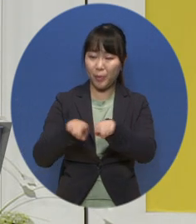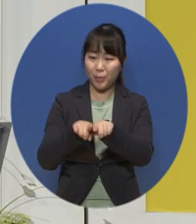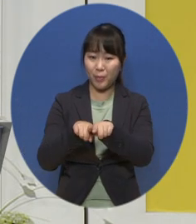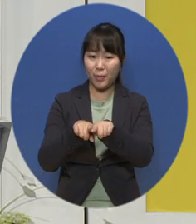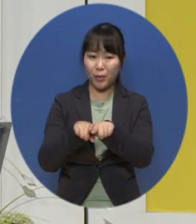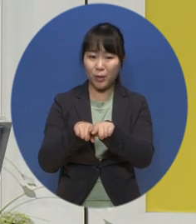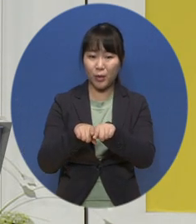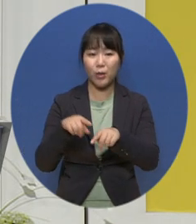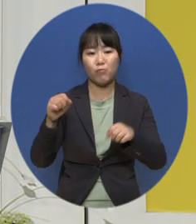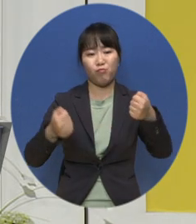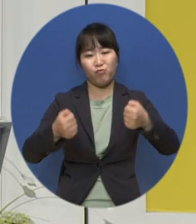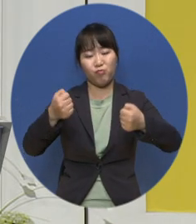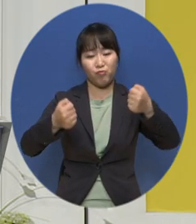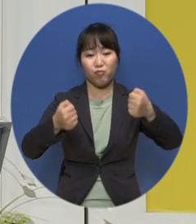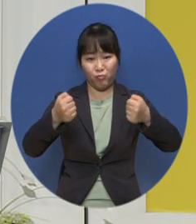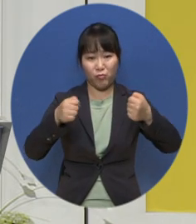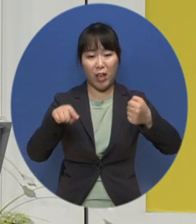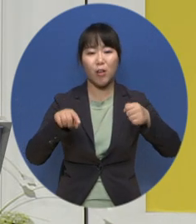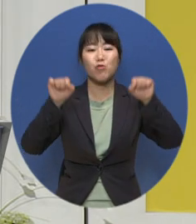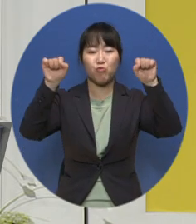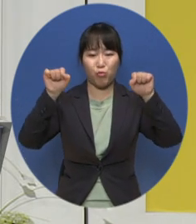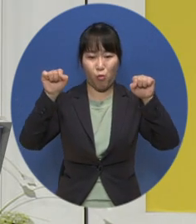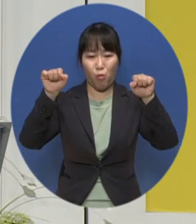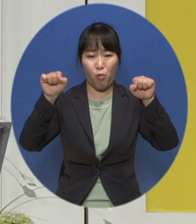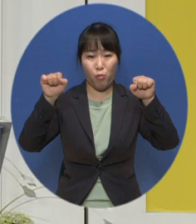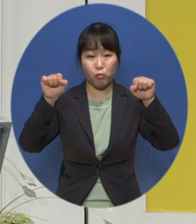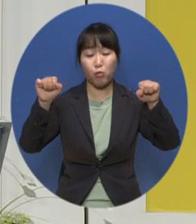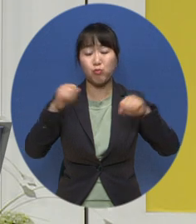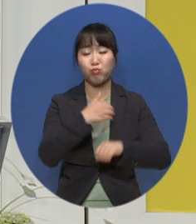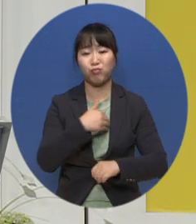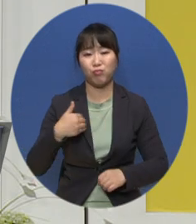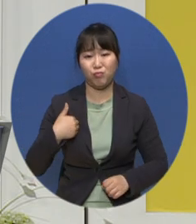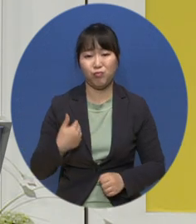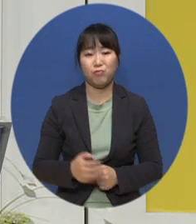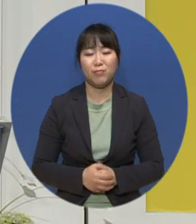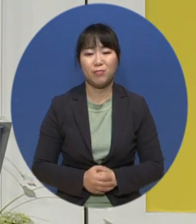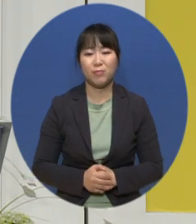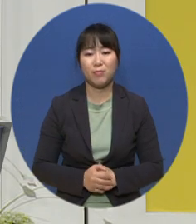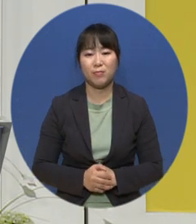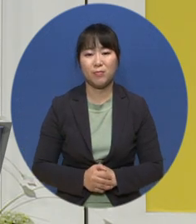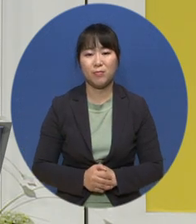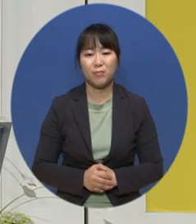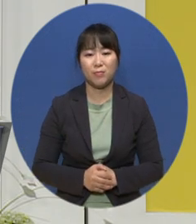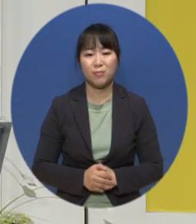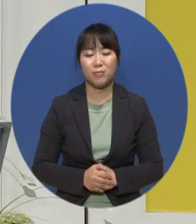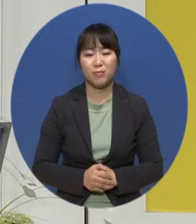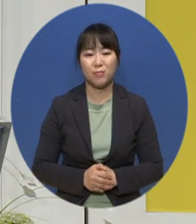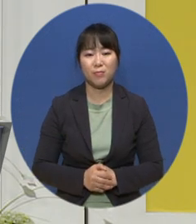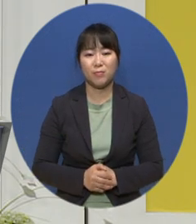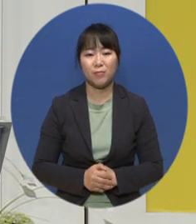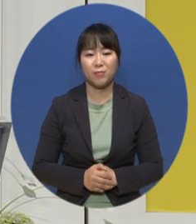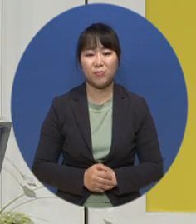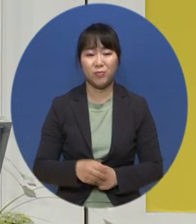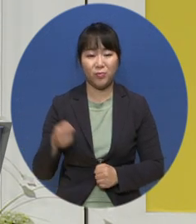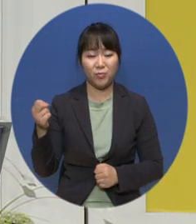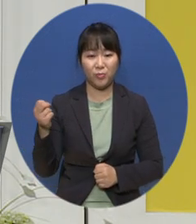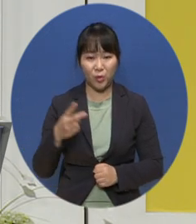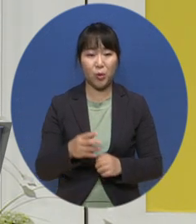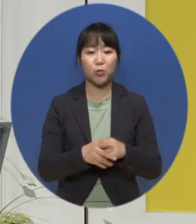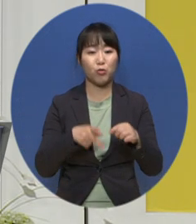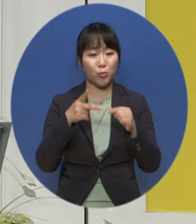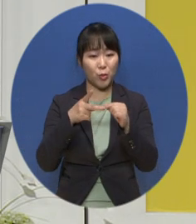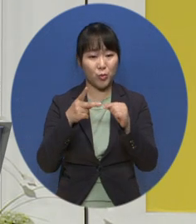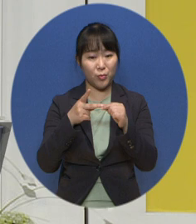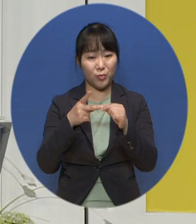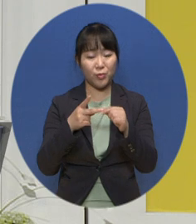운전을 해서 다이브 하는 것이 이제 온 노임 3의 운도 상당히 돼요 어 예 그리고 이제 그 두번째는